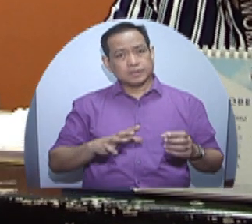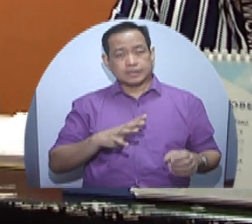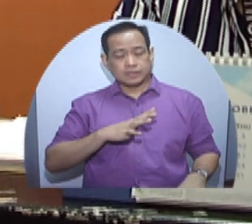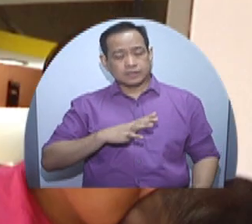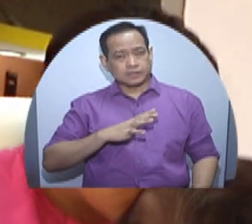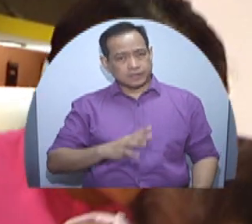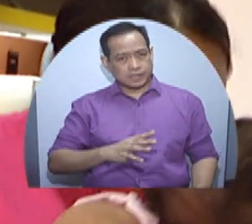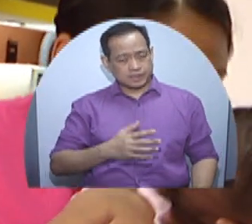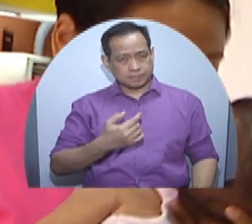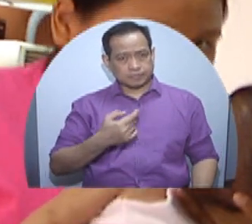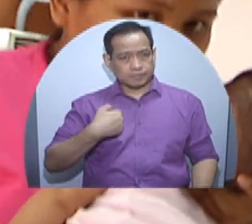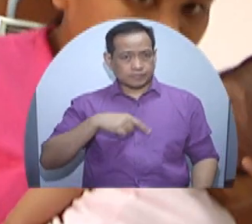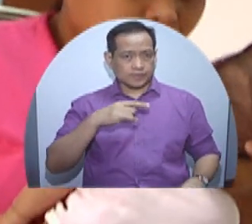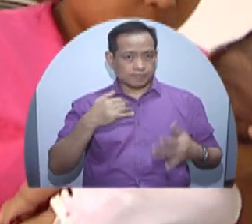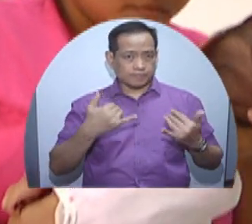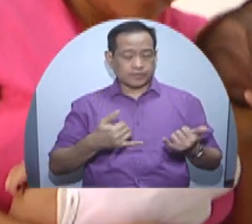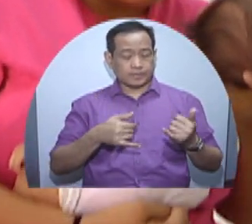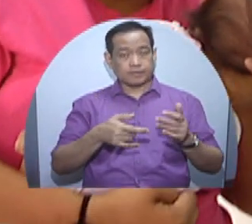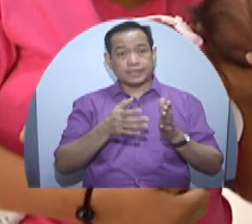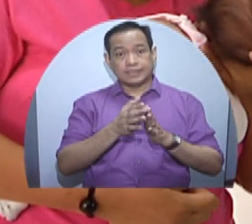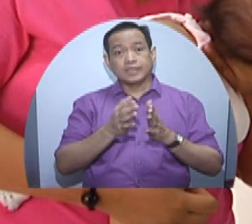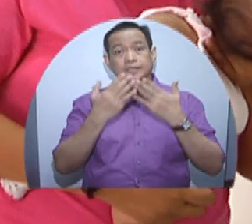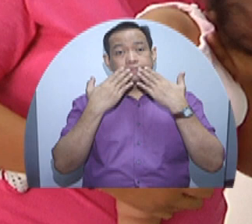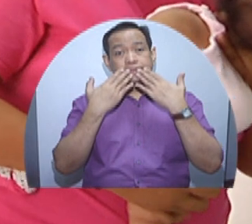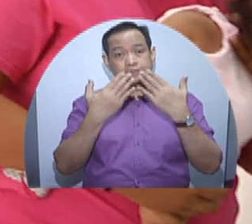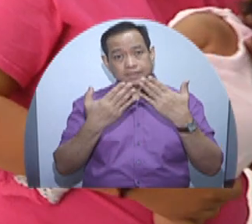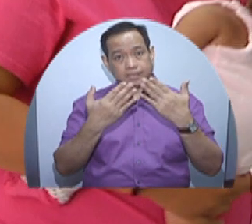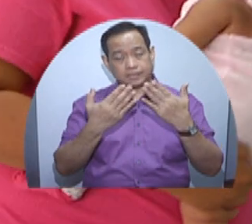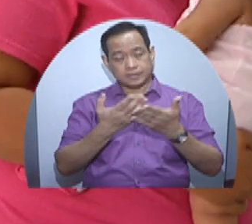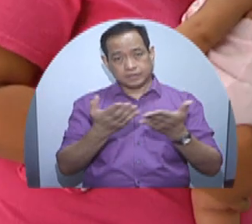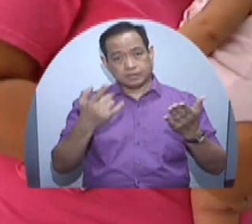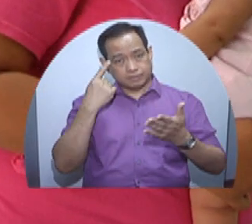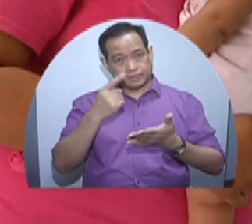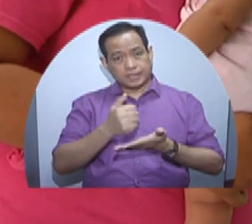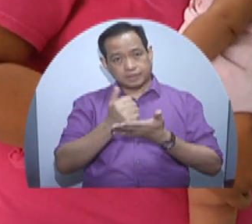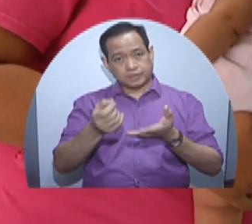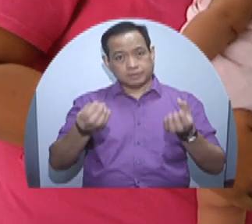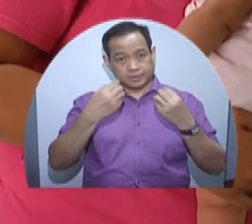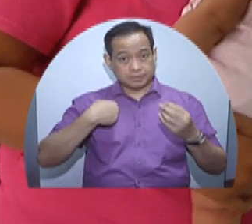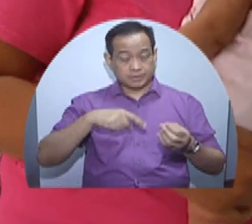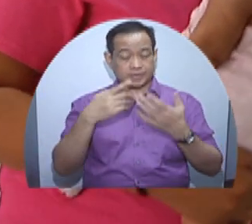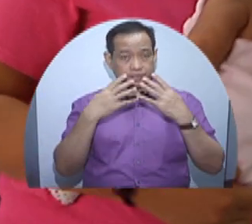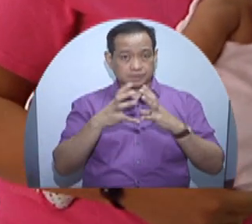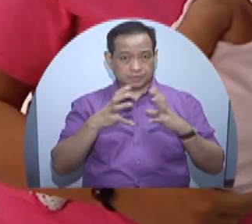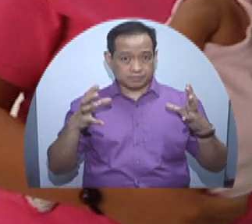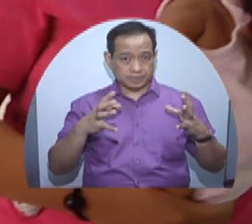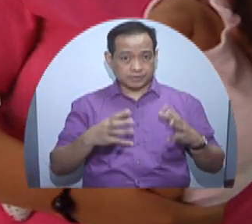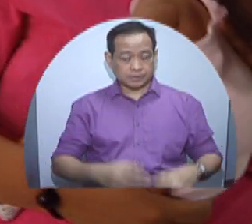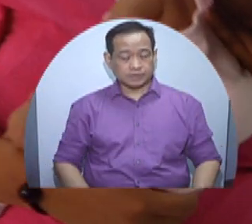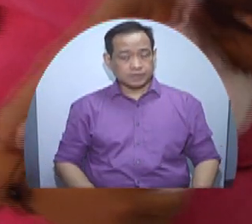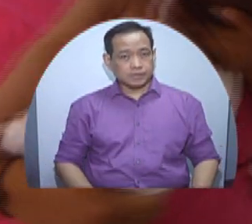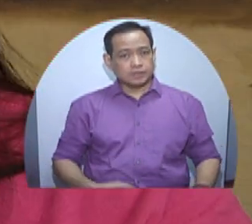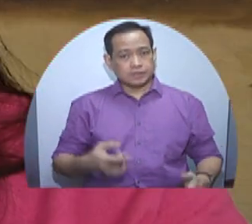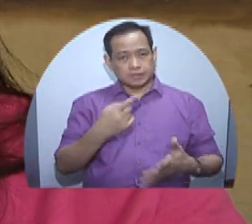siya. Ngayon pa lang po nagpapasalamat na po ako sa inyo sa tulong na maibibigay niyo po sa amin.